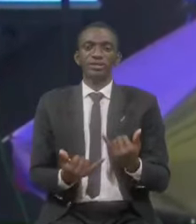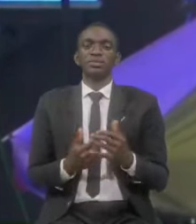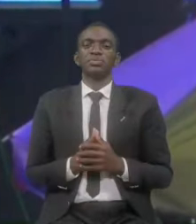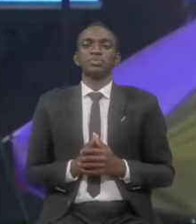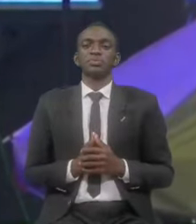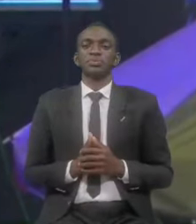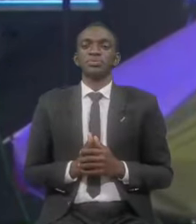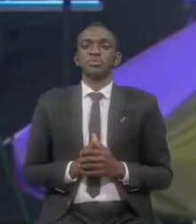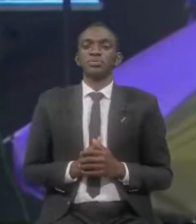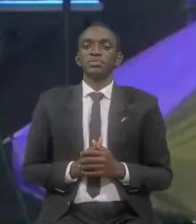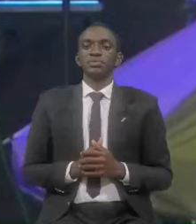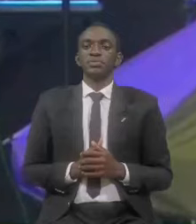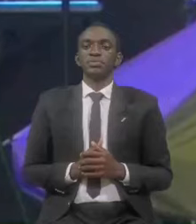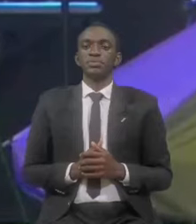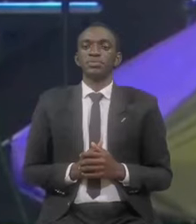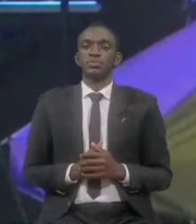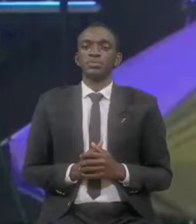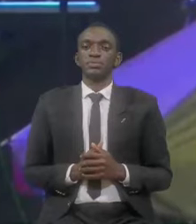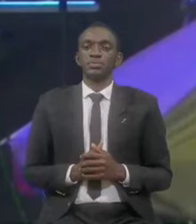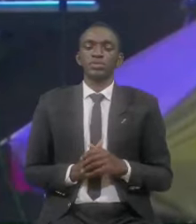à vous ce soir.